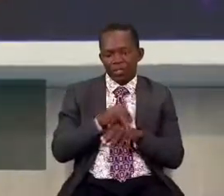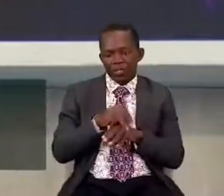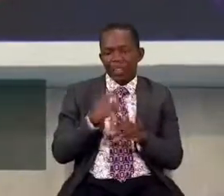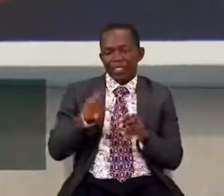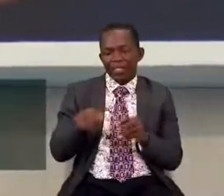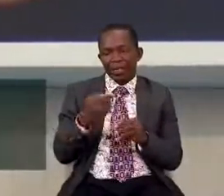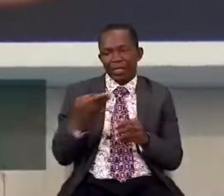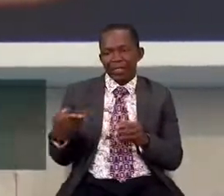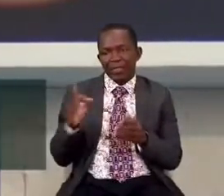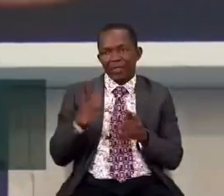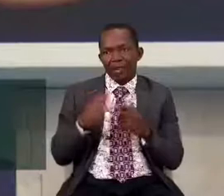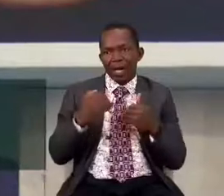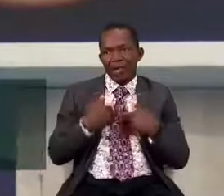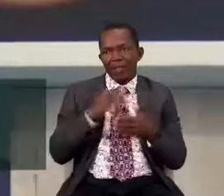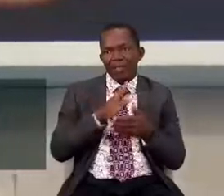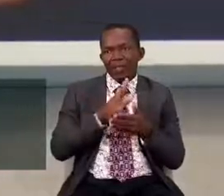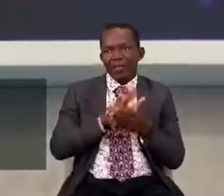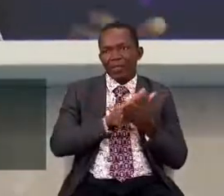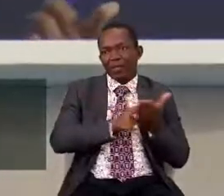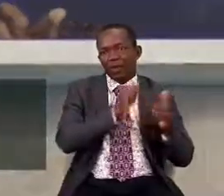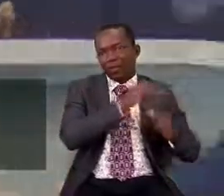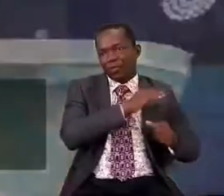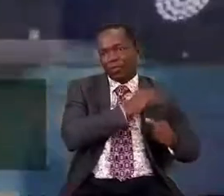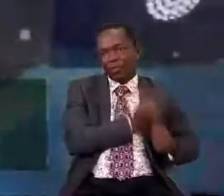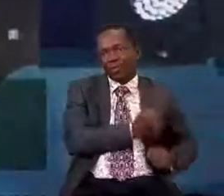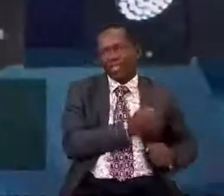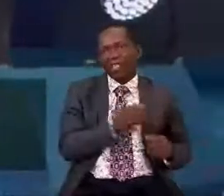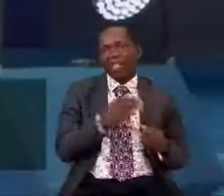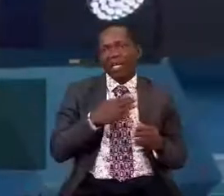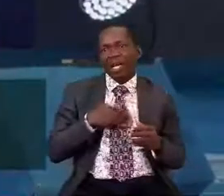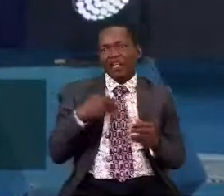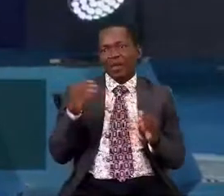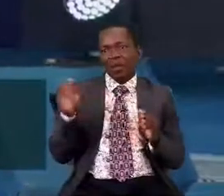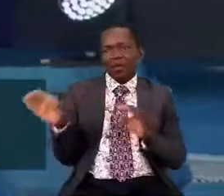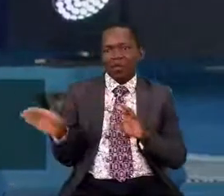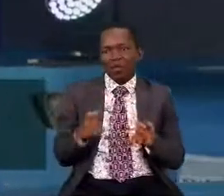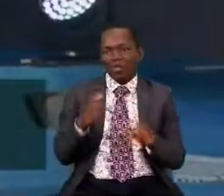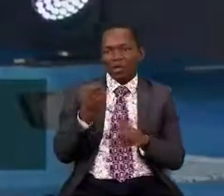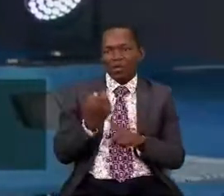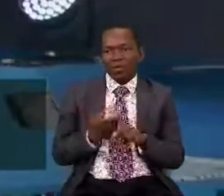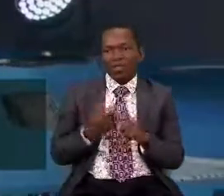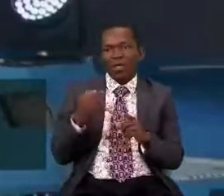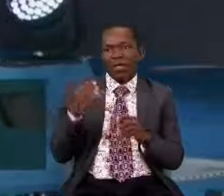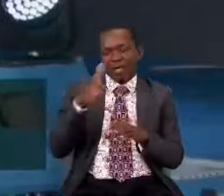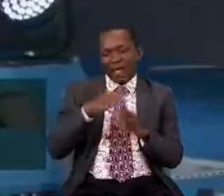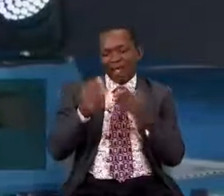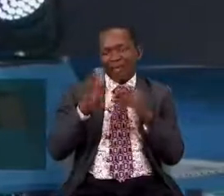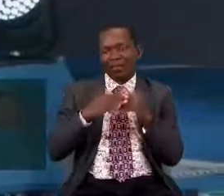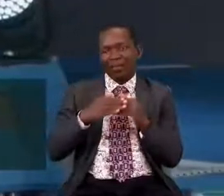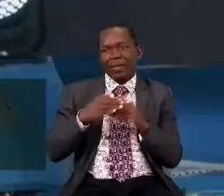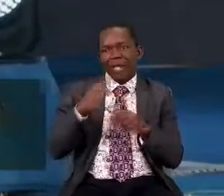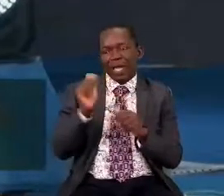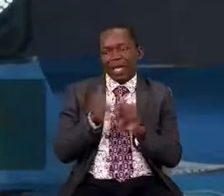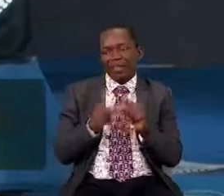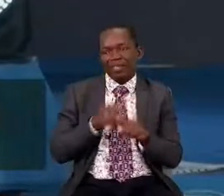tout moment que voici l'appel de Dieu sur notre vie. Et pour avoir la confiance et la foi